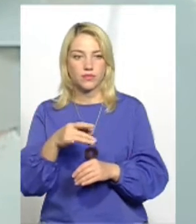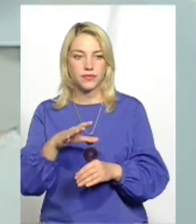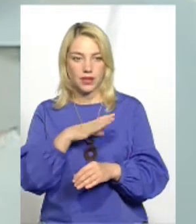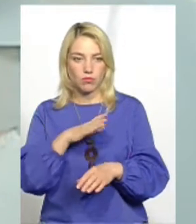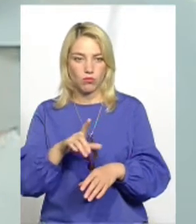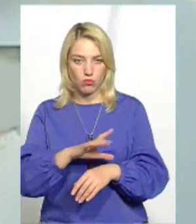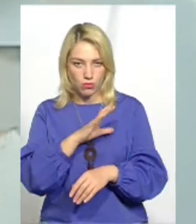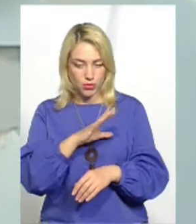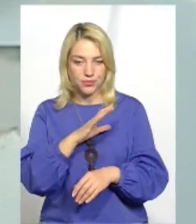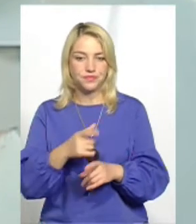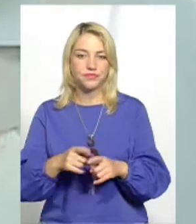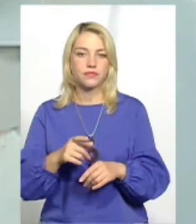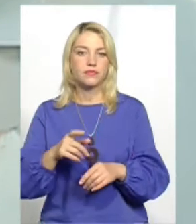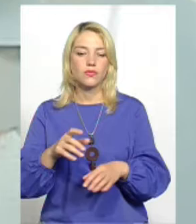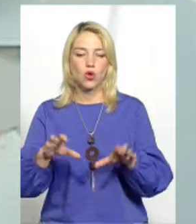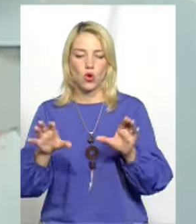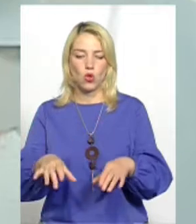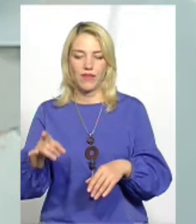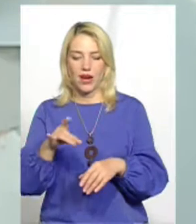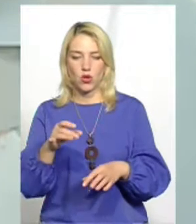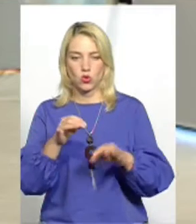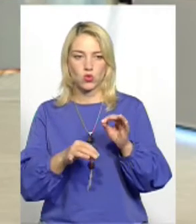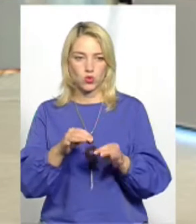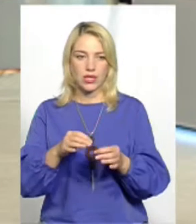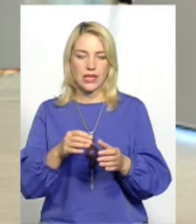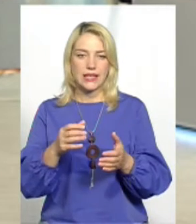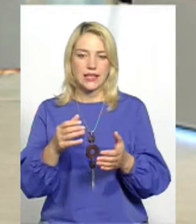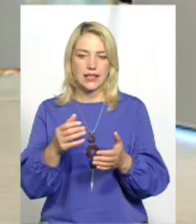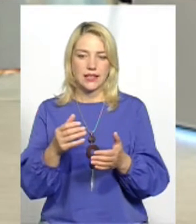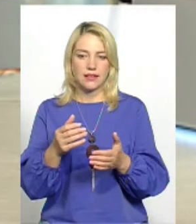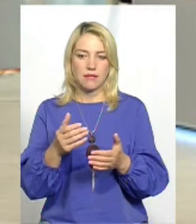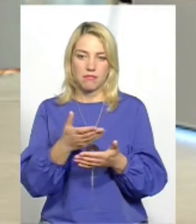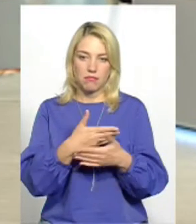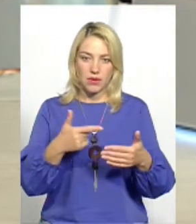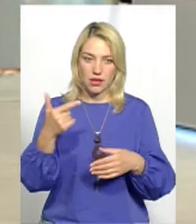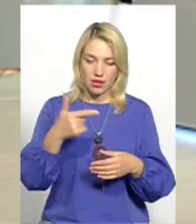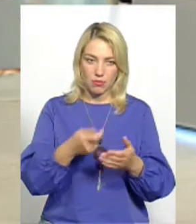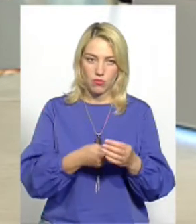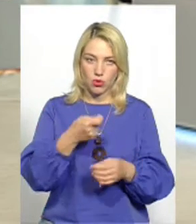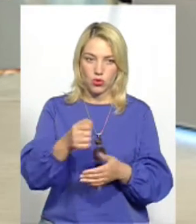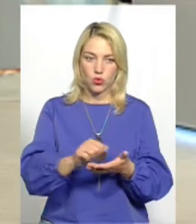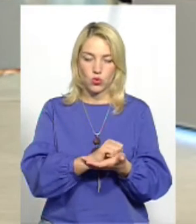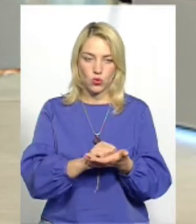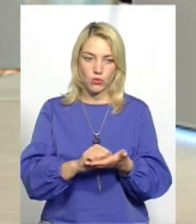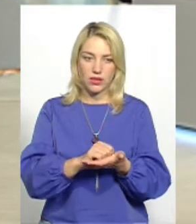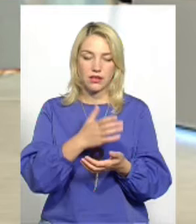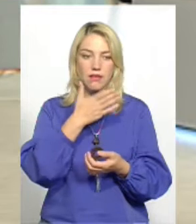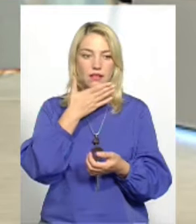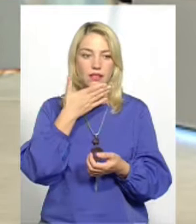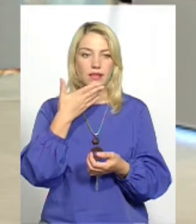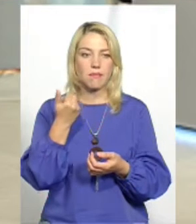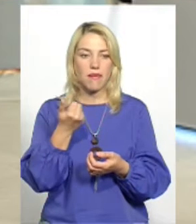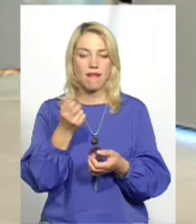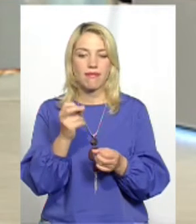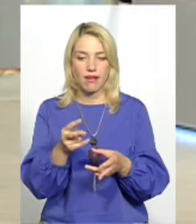так, голова районного суду знаходився під, скажімо, з одної сторони ми грамотно подали документи і нема, як